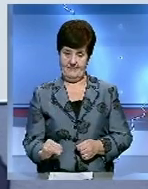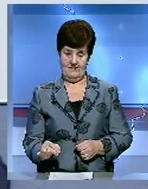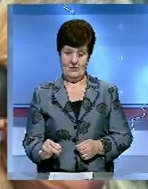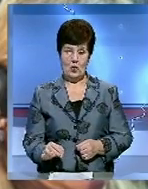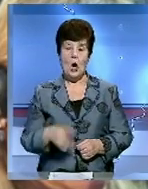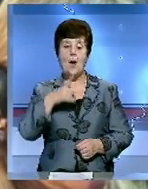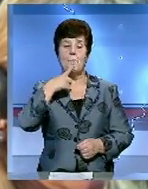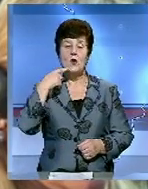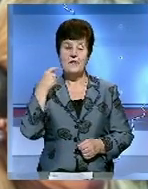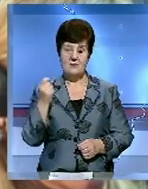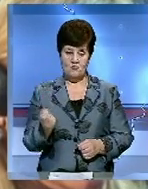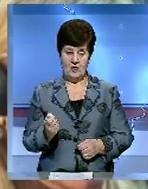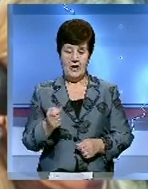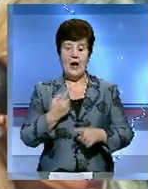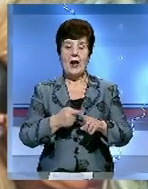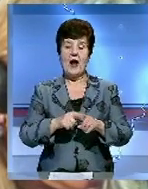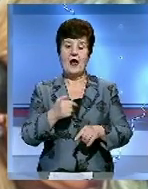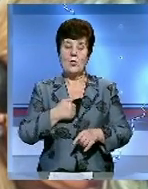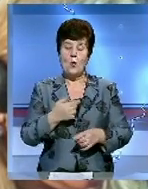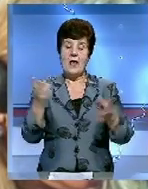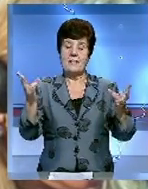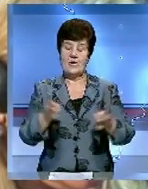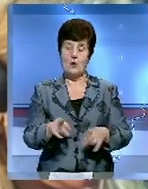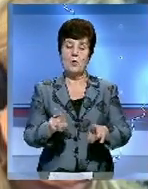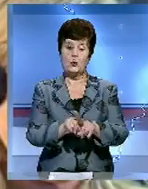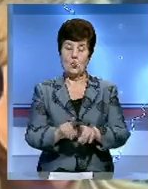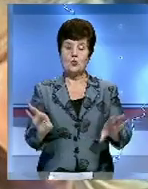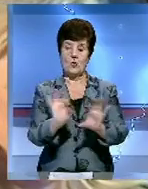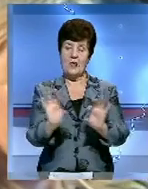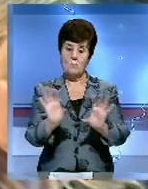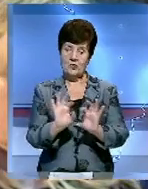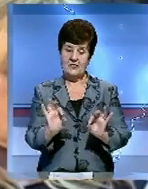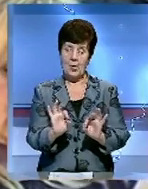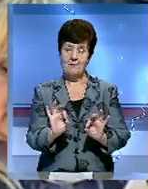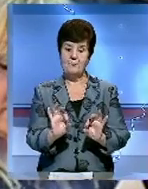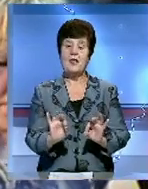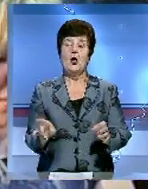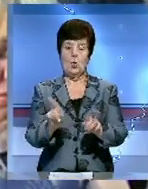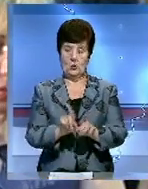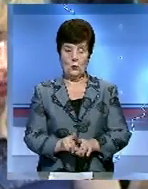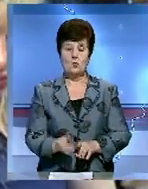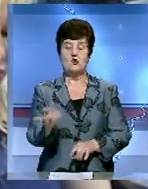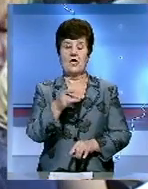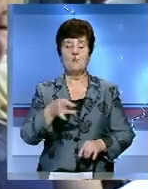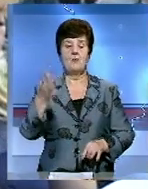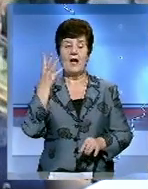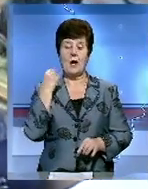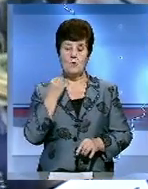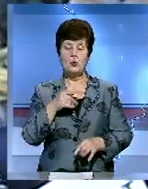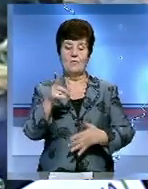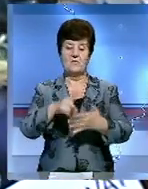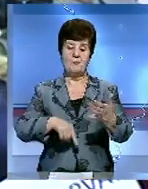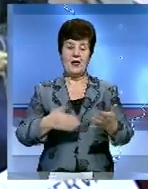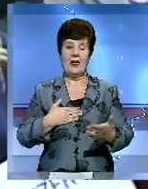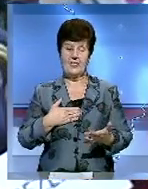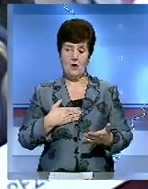politice, care noi trebuie toți să o demonstrăm, totuși în Republica Moldova, sper eu, va